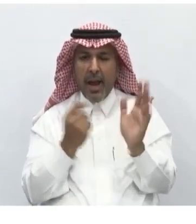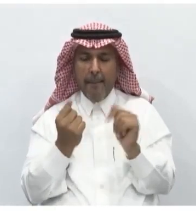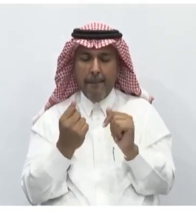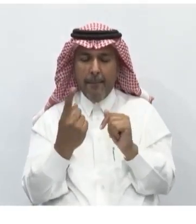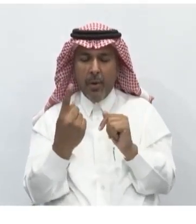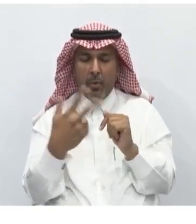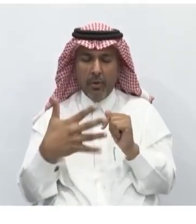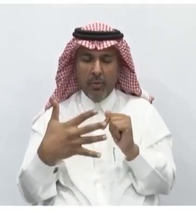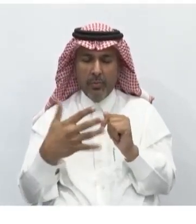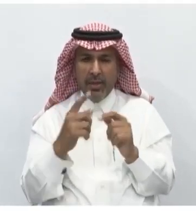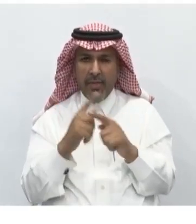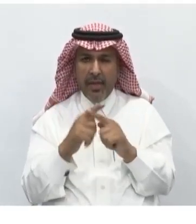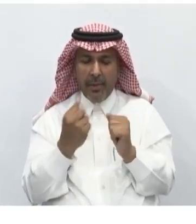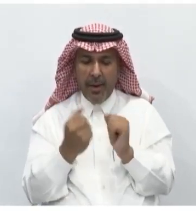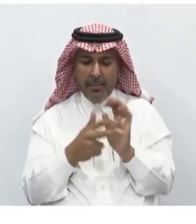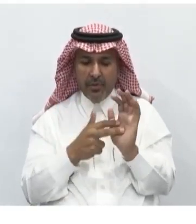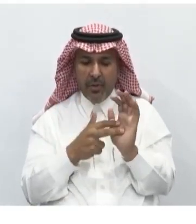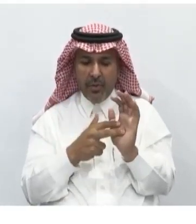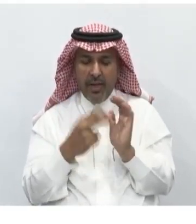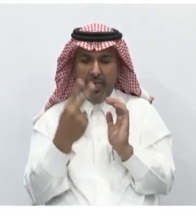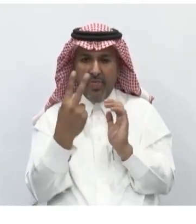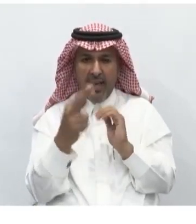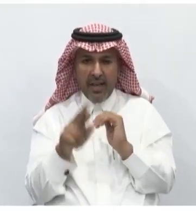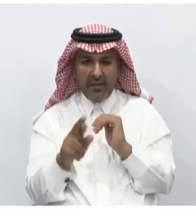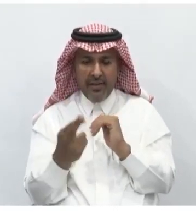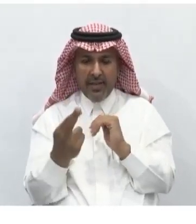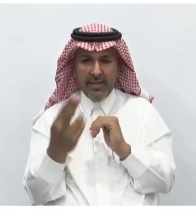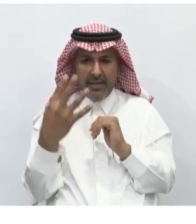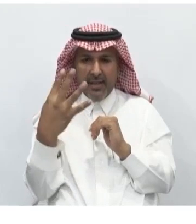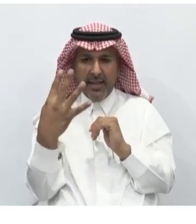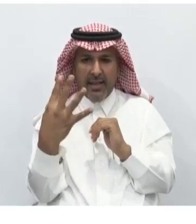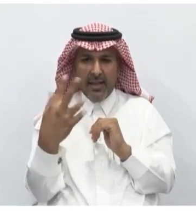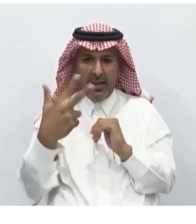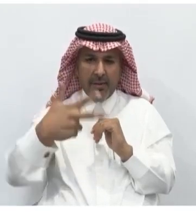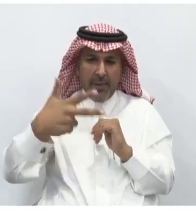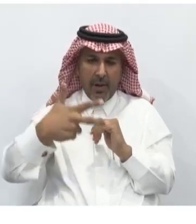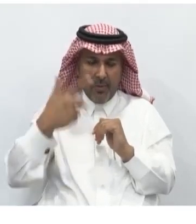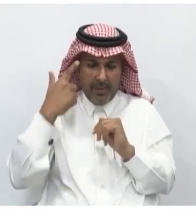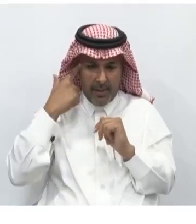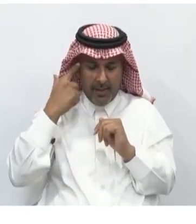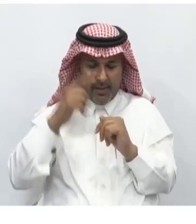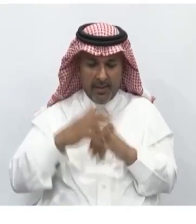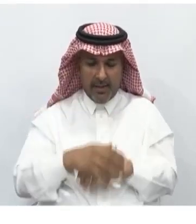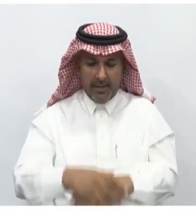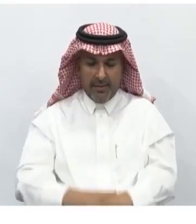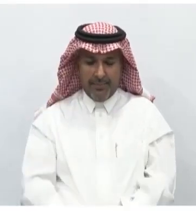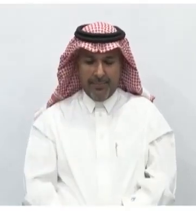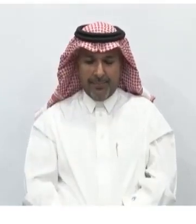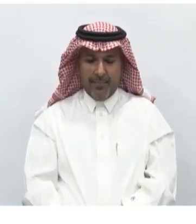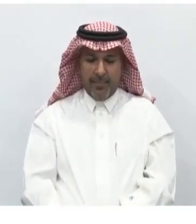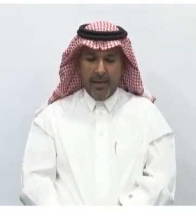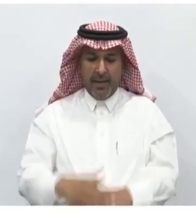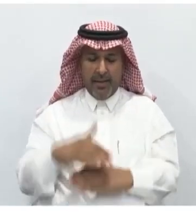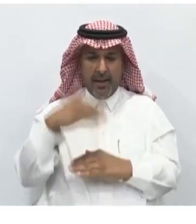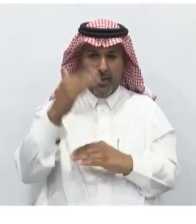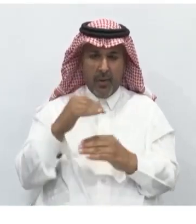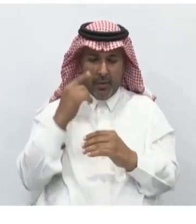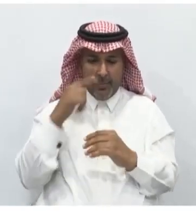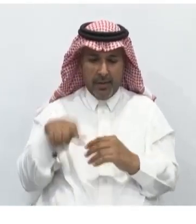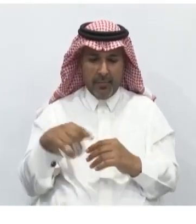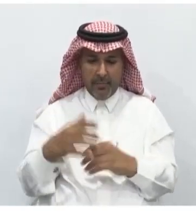الناتج 2.84 مول من الماء إذا هذه هي مولات الماء.